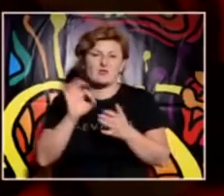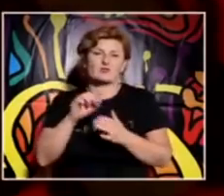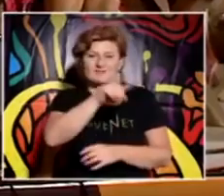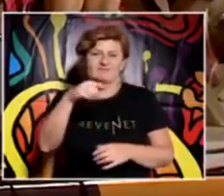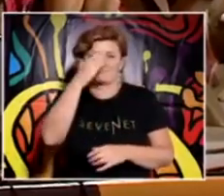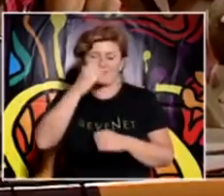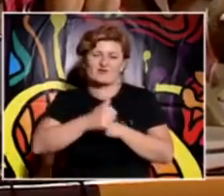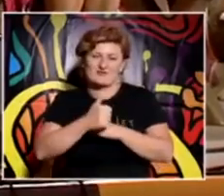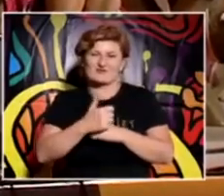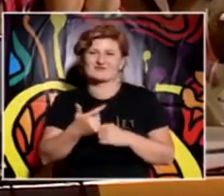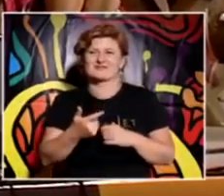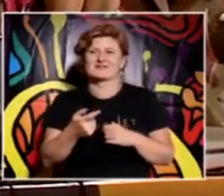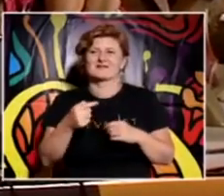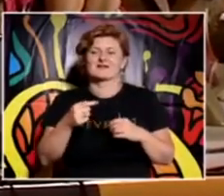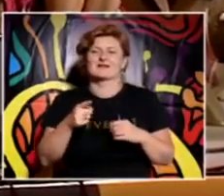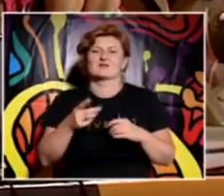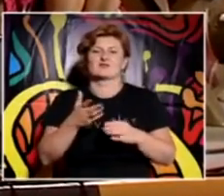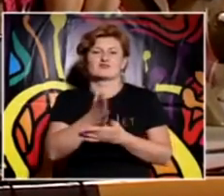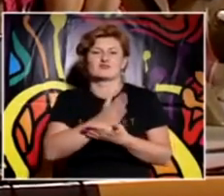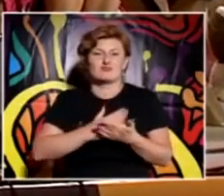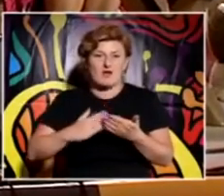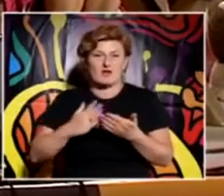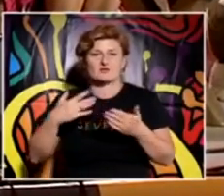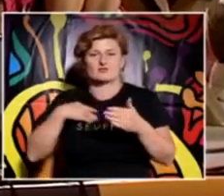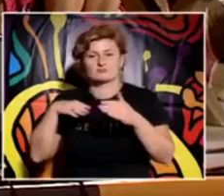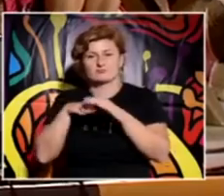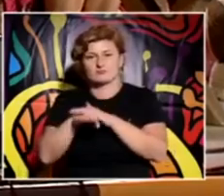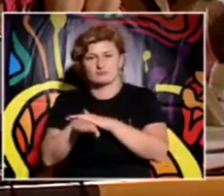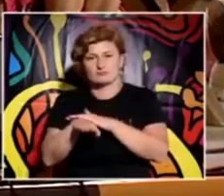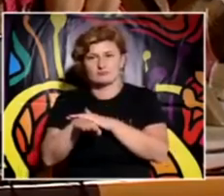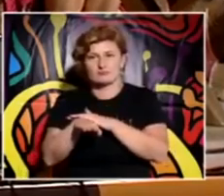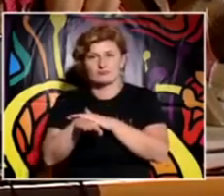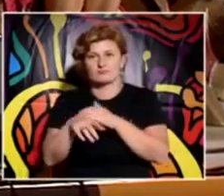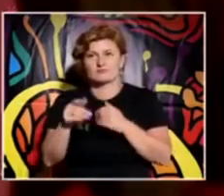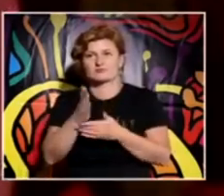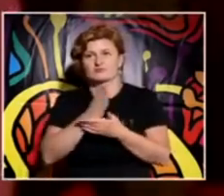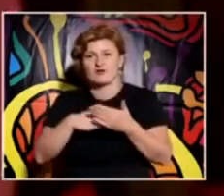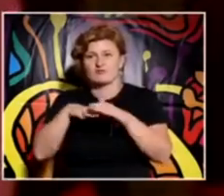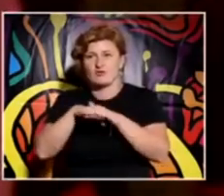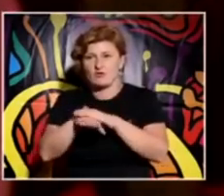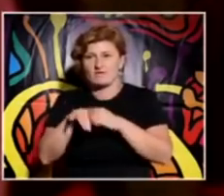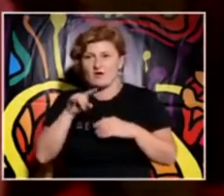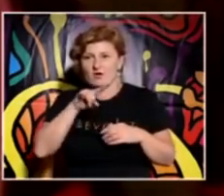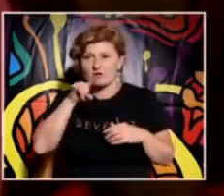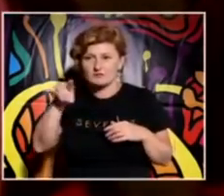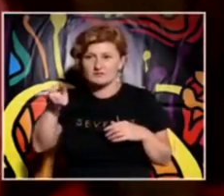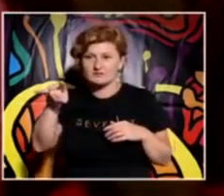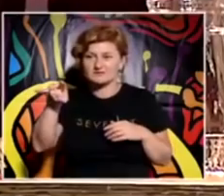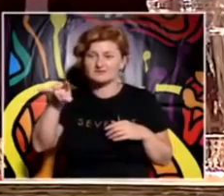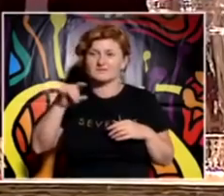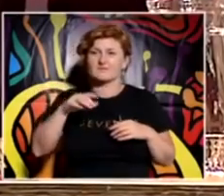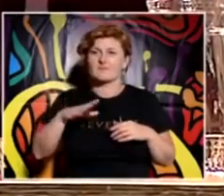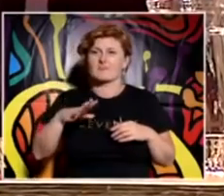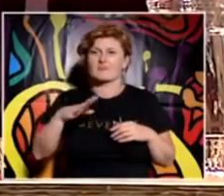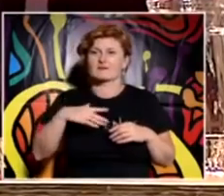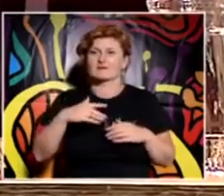żeby nie suszyć rzeczy nad ogniskiem, bo część próbowaliśmy, okazało się, że ognisko zostawia takie... Część próbowaliśmy, ale spłonęła. Suszyliśmy na patelni część